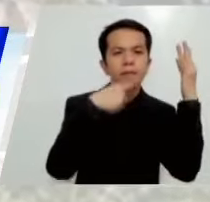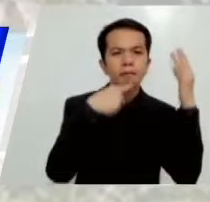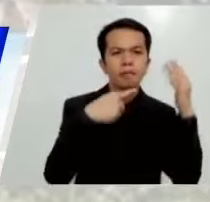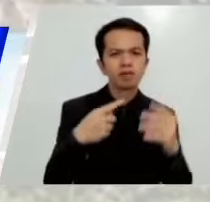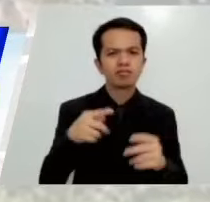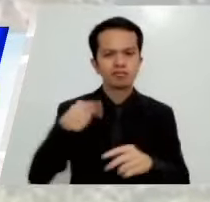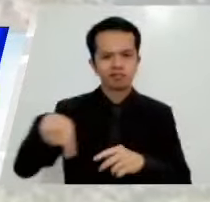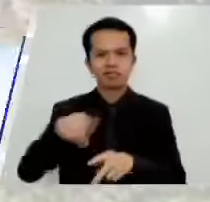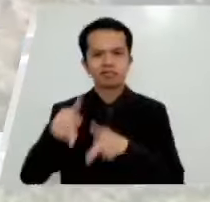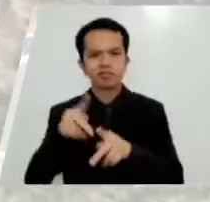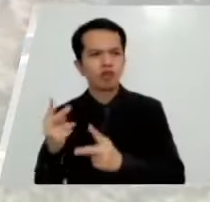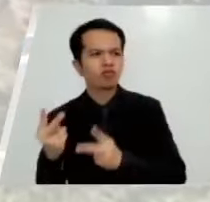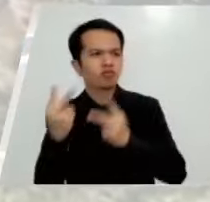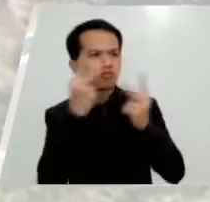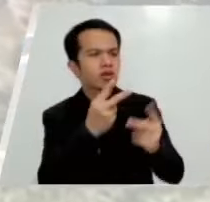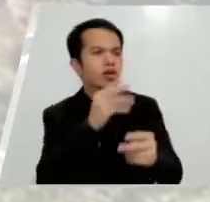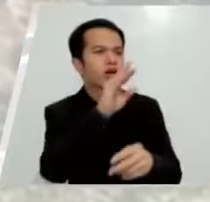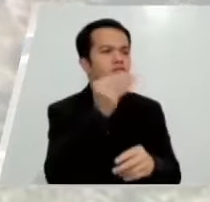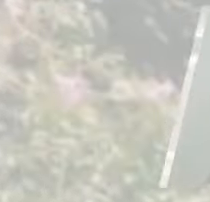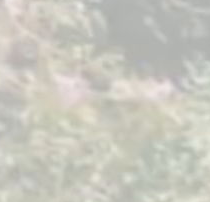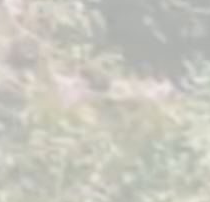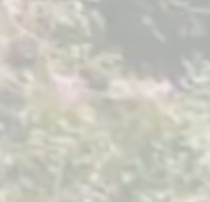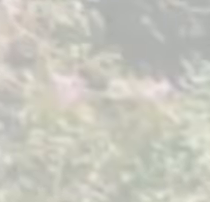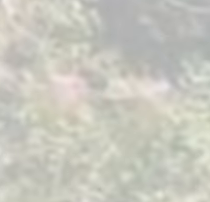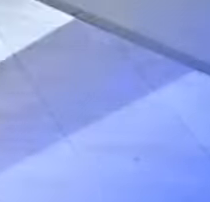mga bulaklak.